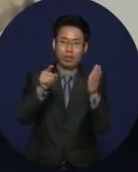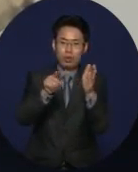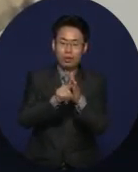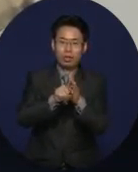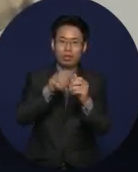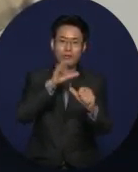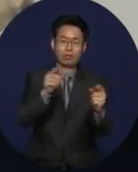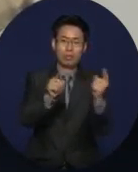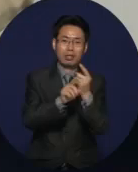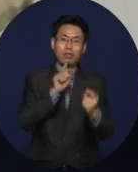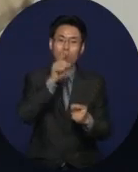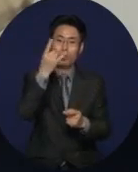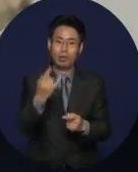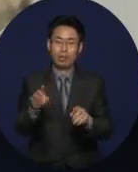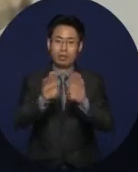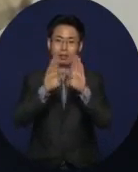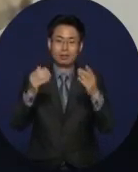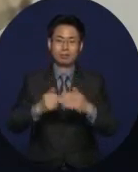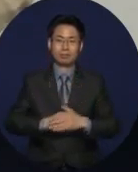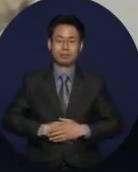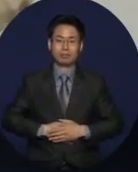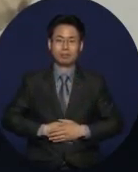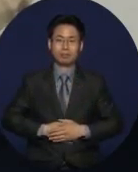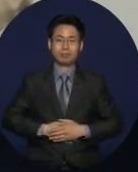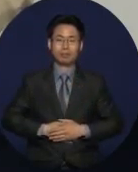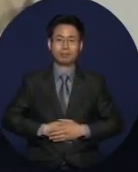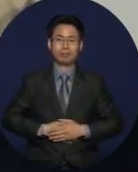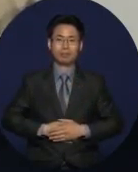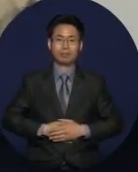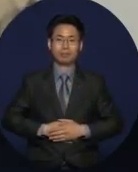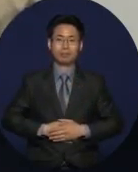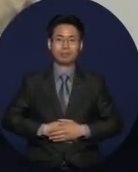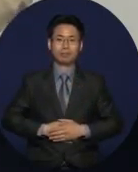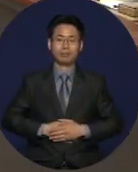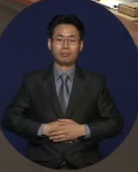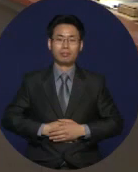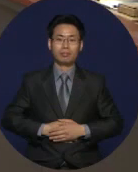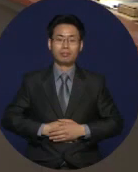위한 규제 개선 보고회가 열렸습니다. 그 소식 전해드리죠.